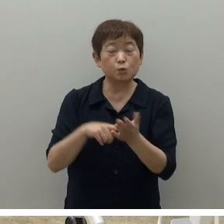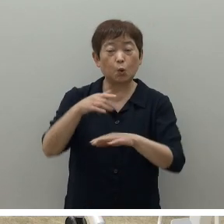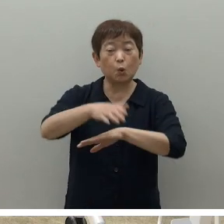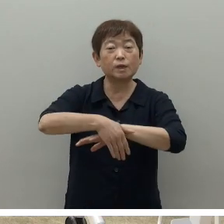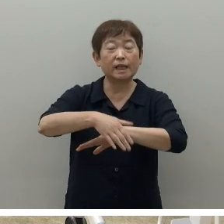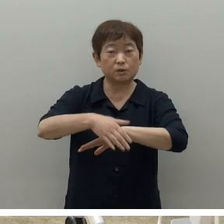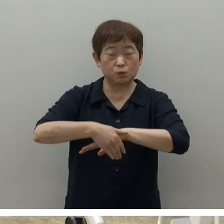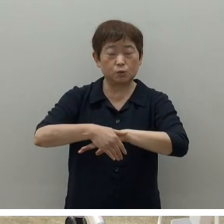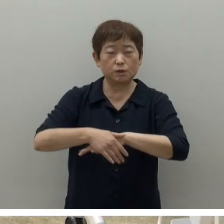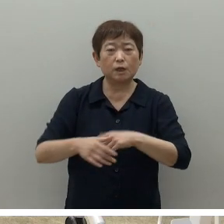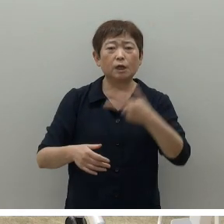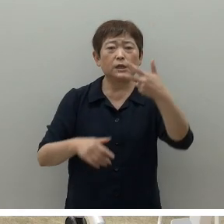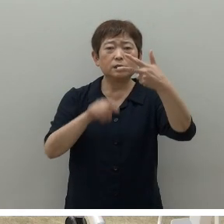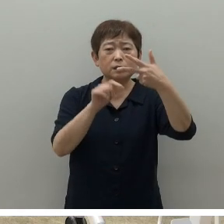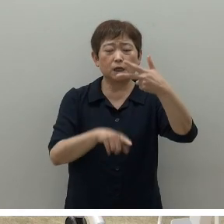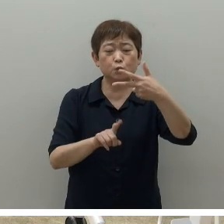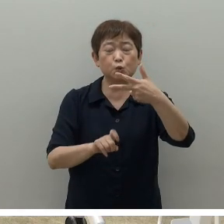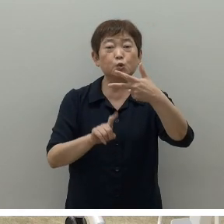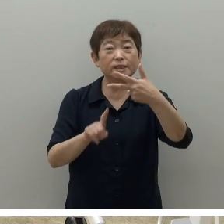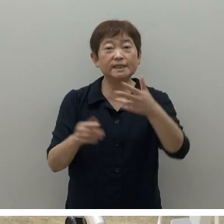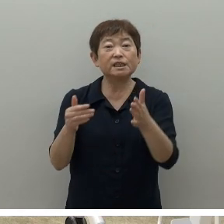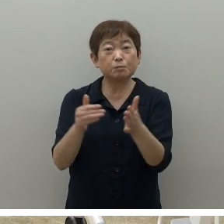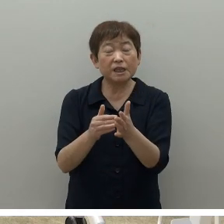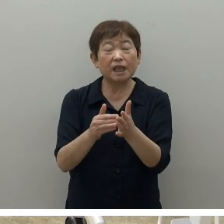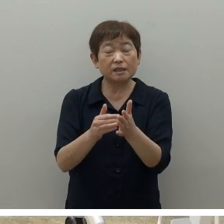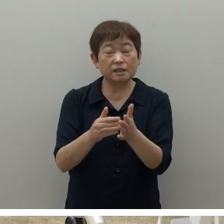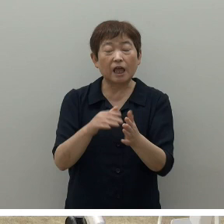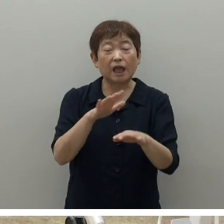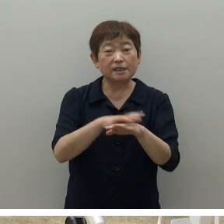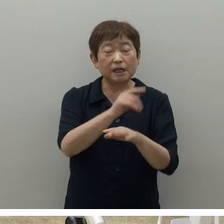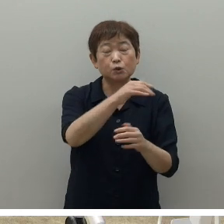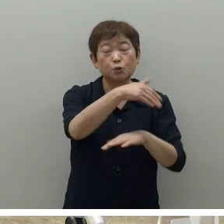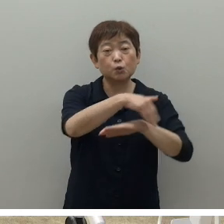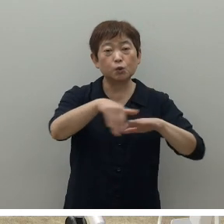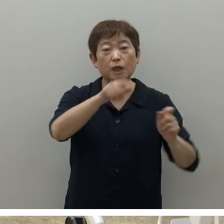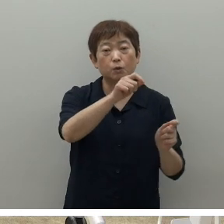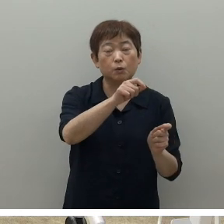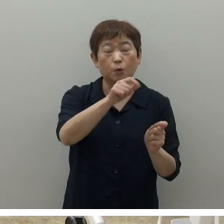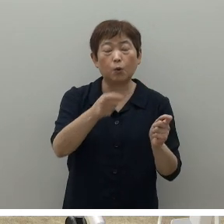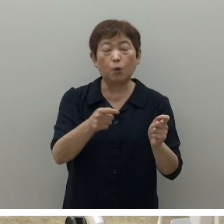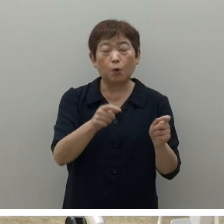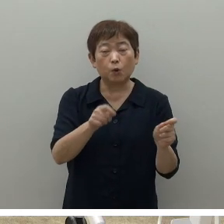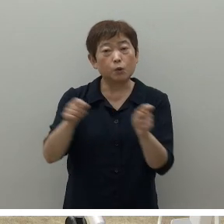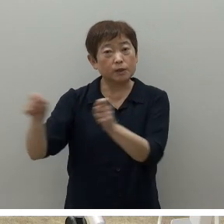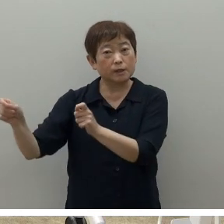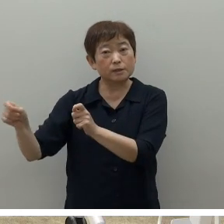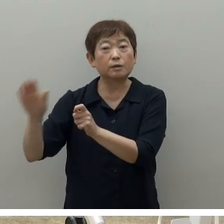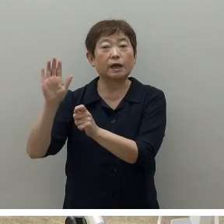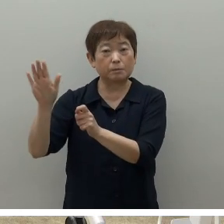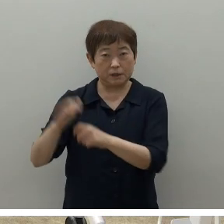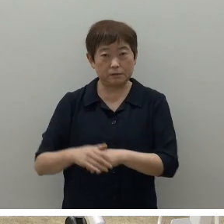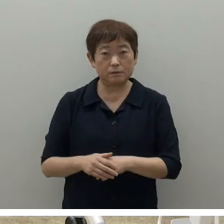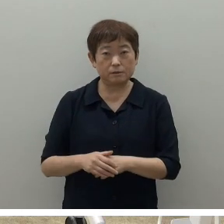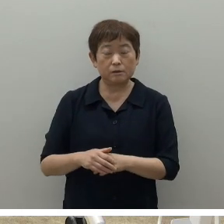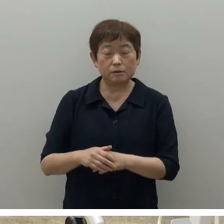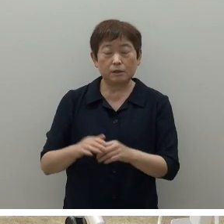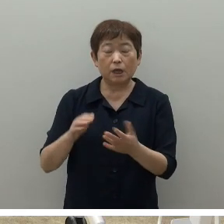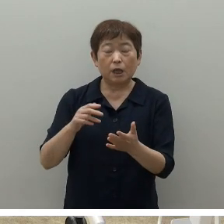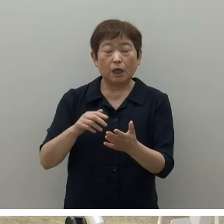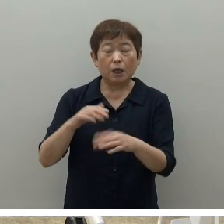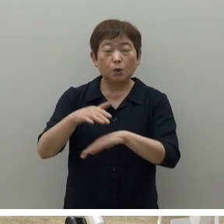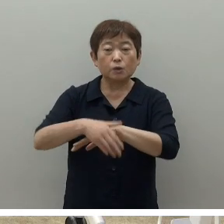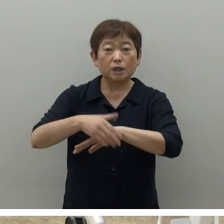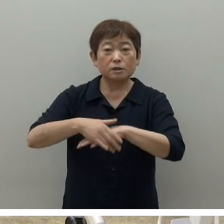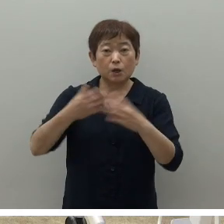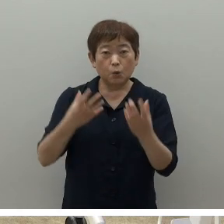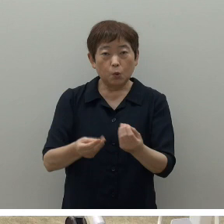を7月11日まで延長しておりますことから、こちらにつきましては受付完了後